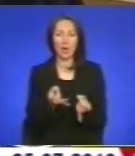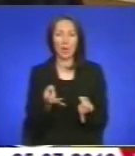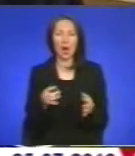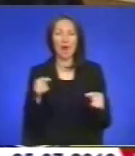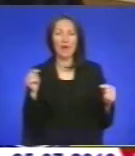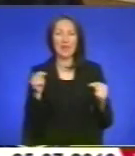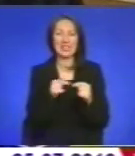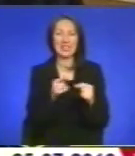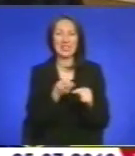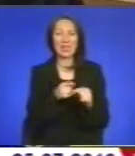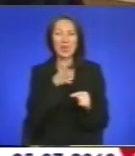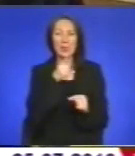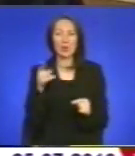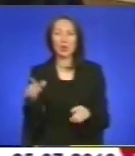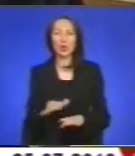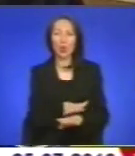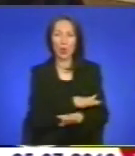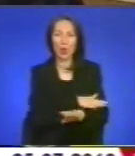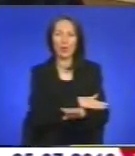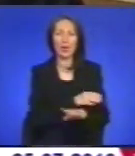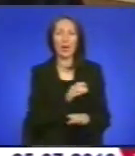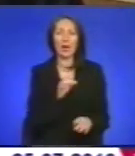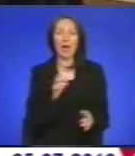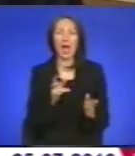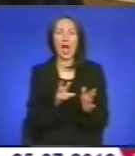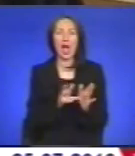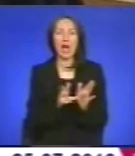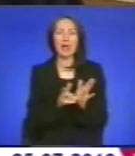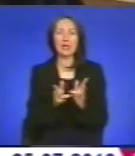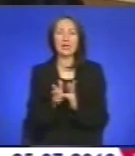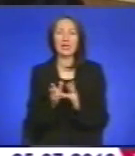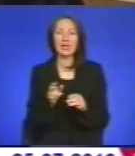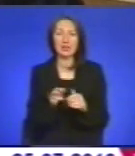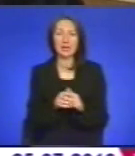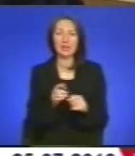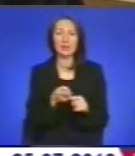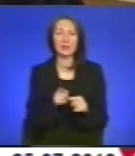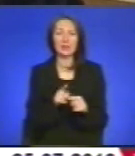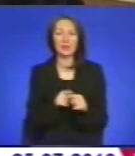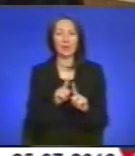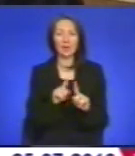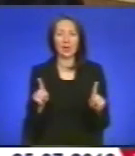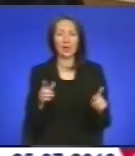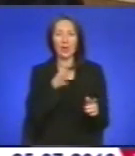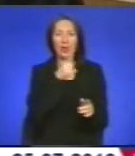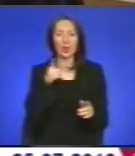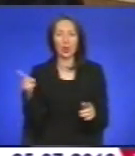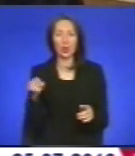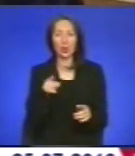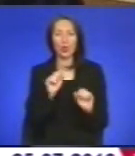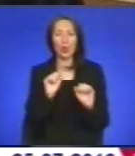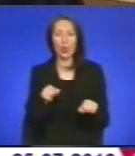визначити цей період довгої християнізації. І він досить своєрідний. І ну, тут